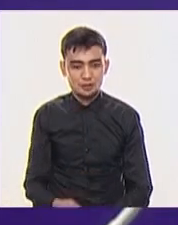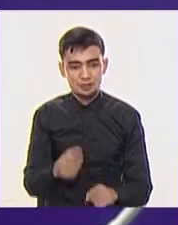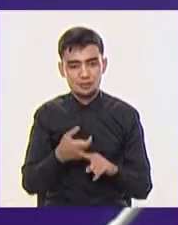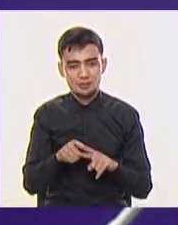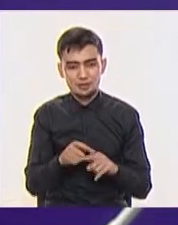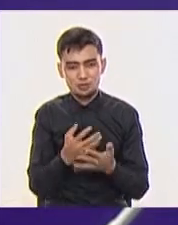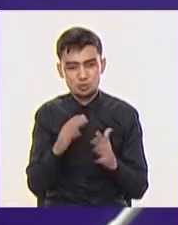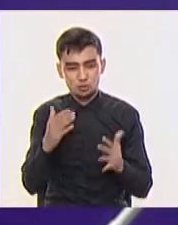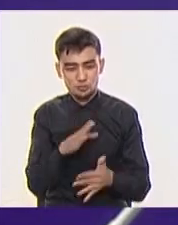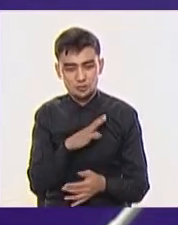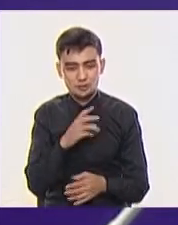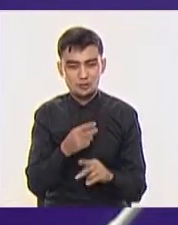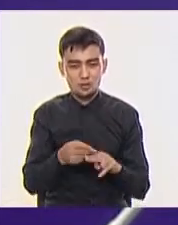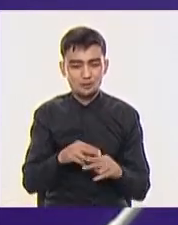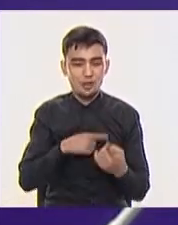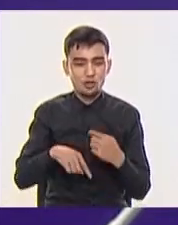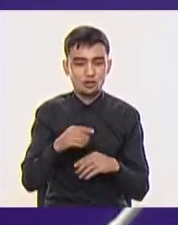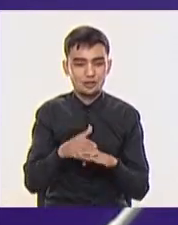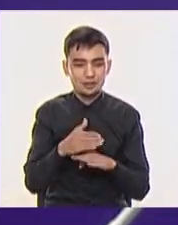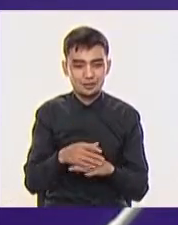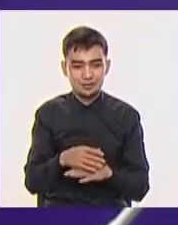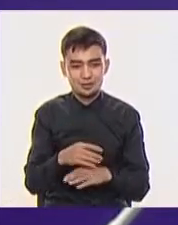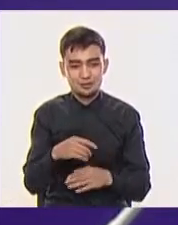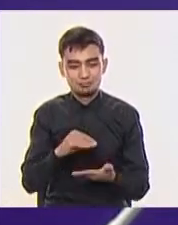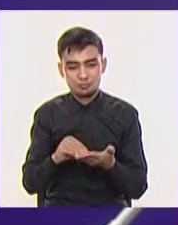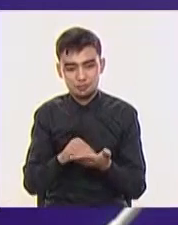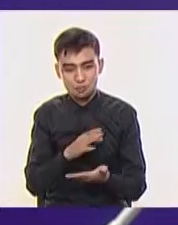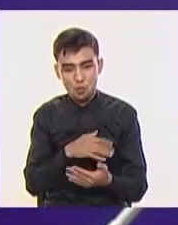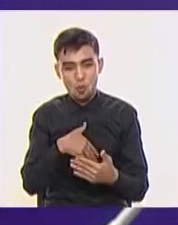случаях нашим клиентам приходится оформлять даже отпуска.